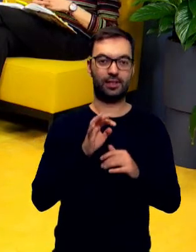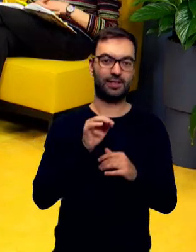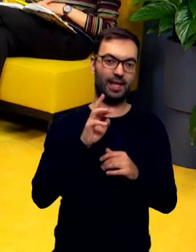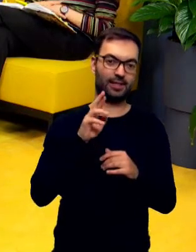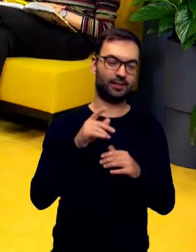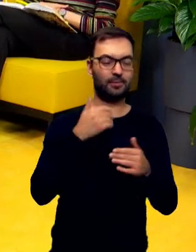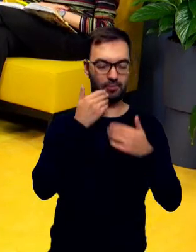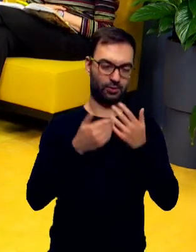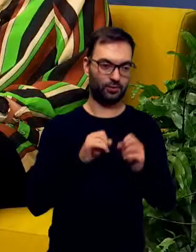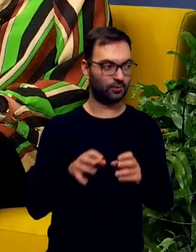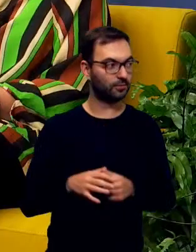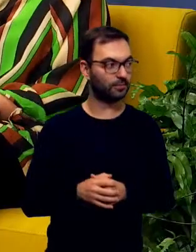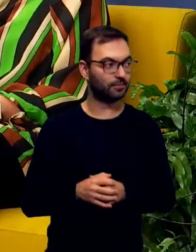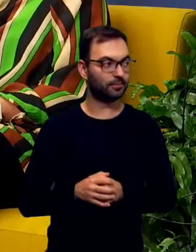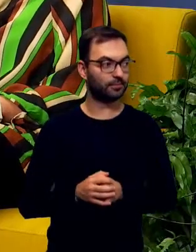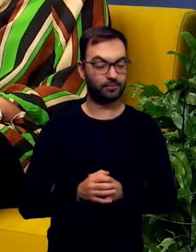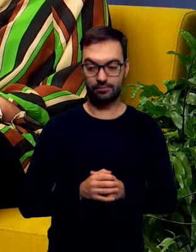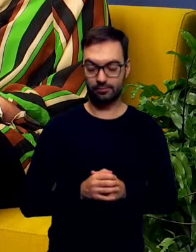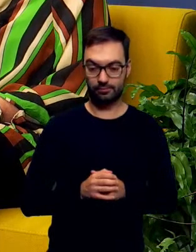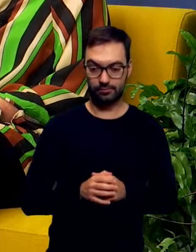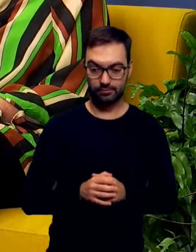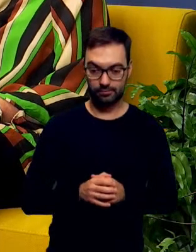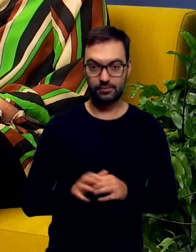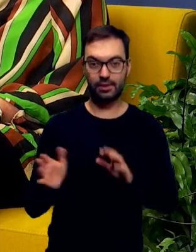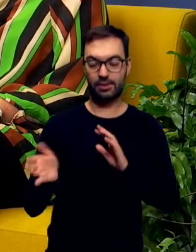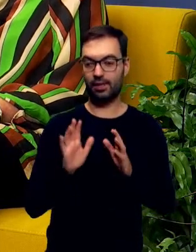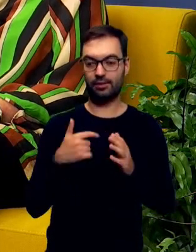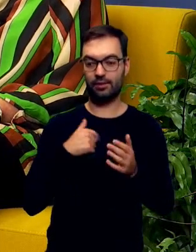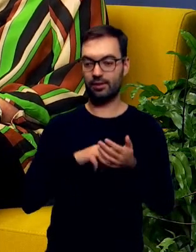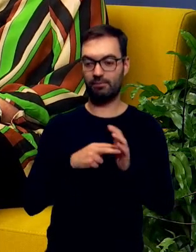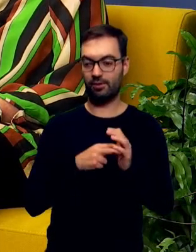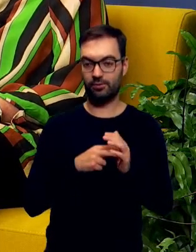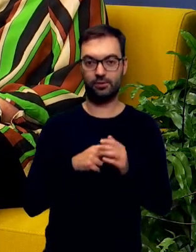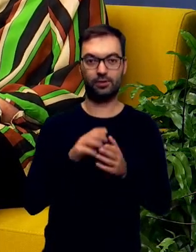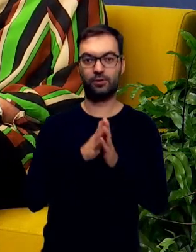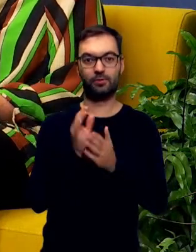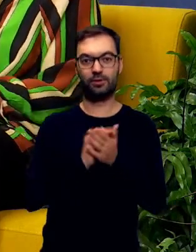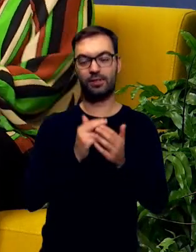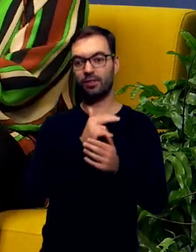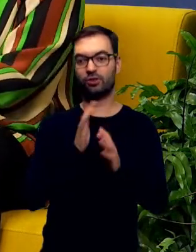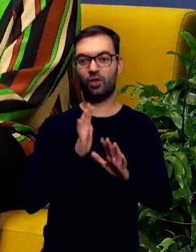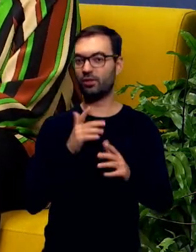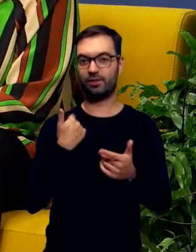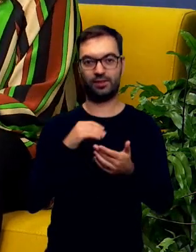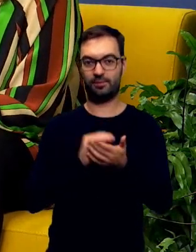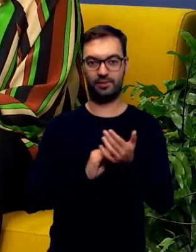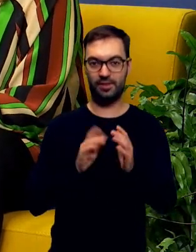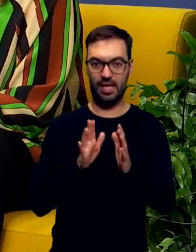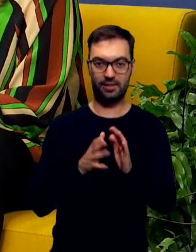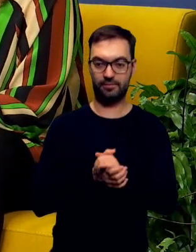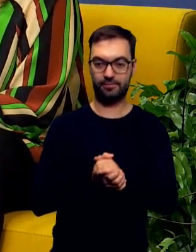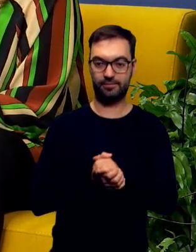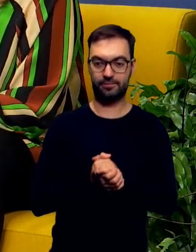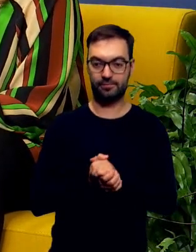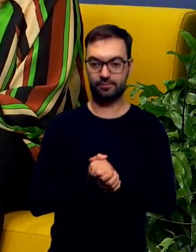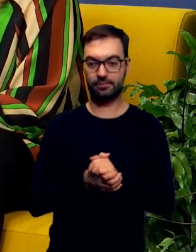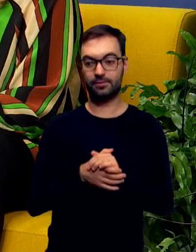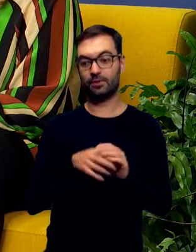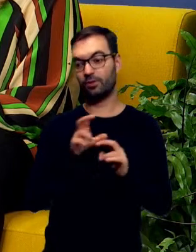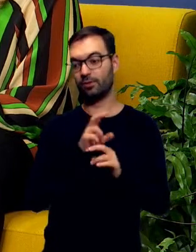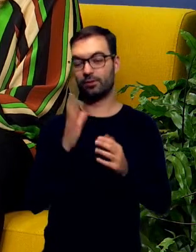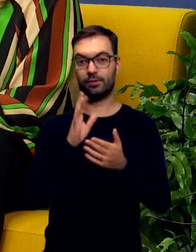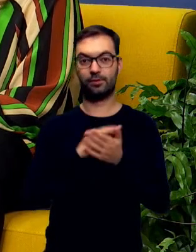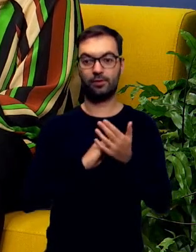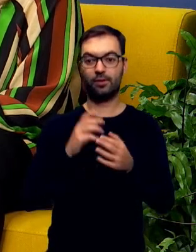serdeczne pozdrowienia od Pani Edyty. Na razie nie planuję pisać książki o schroniskach. Czy